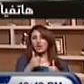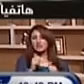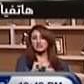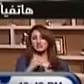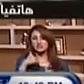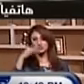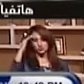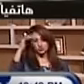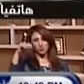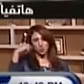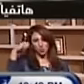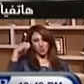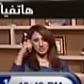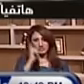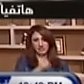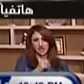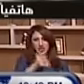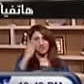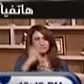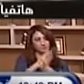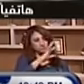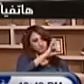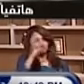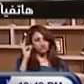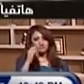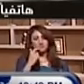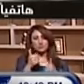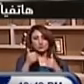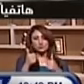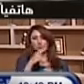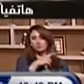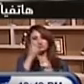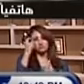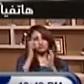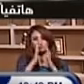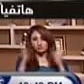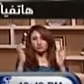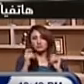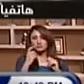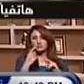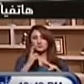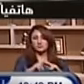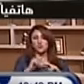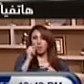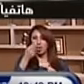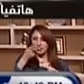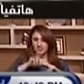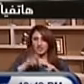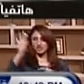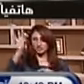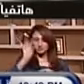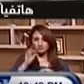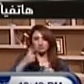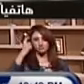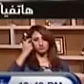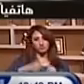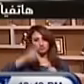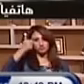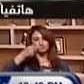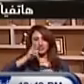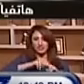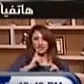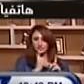بشكر حضرتك على اختيار مصطفى، والحقيقه عندنا مصطفى تاني يا دكتور عمرو على فكره في التوفيقيه ان شاء الله هتشوفه قريب. خلاص ويطلع معانا ان شاء